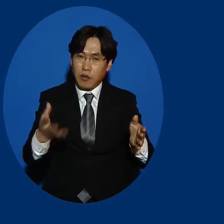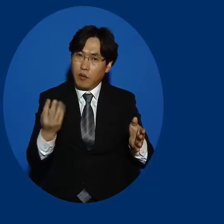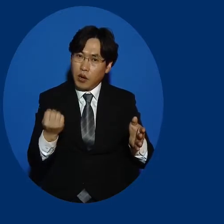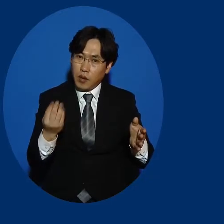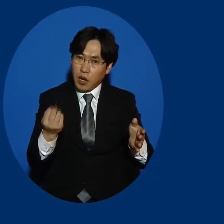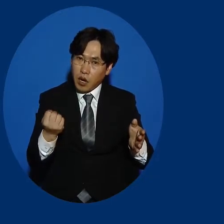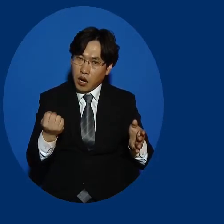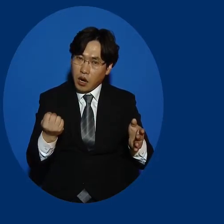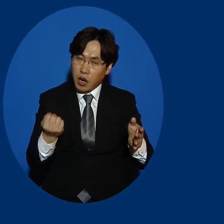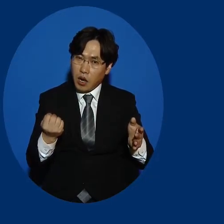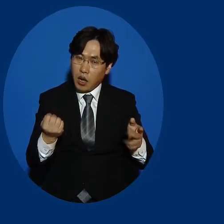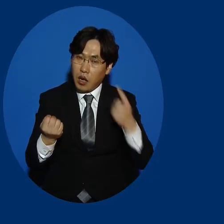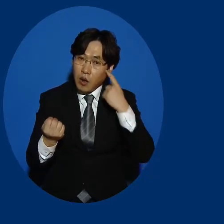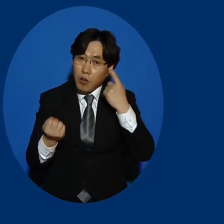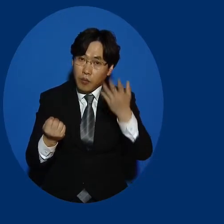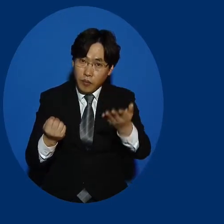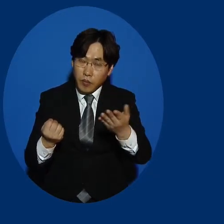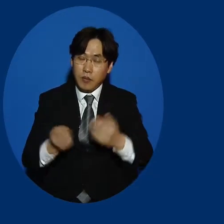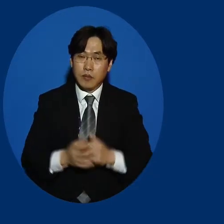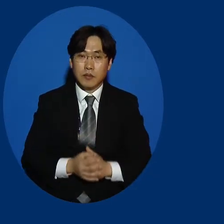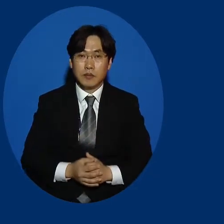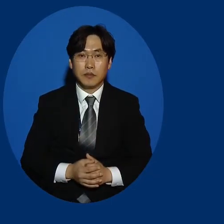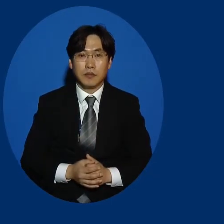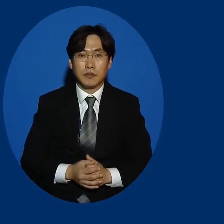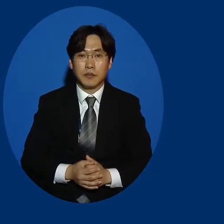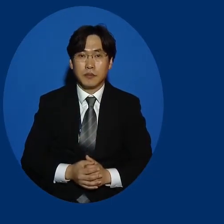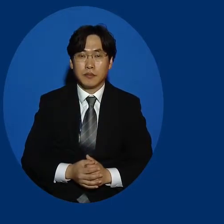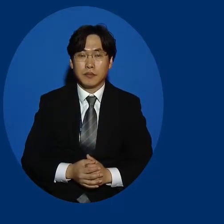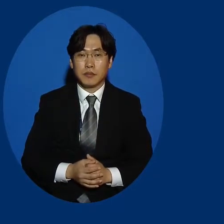얼마가 될 거라고 생각하십니까?